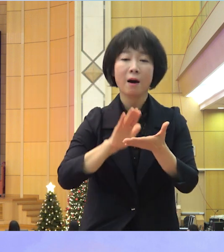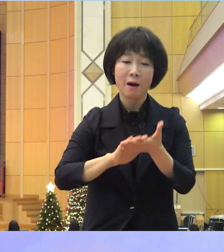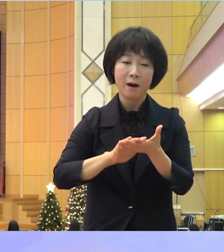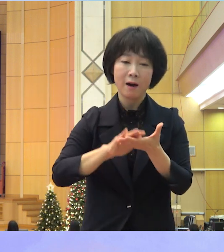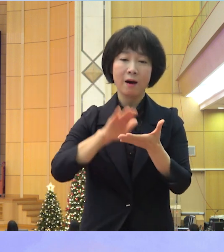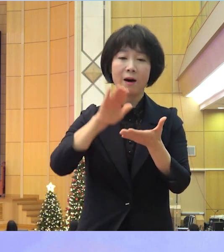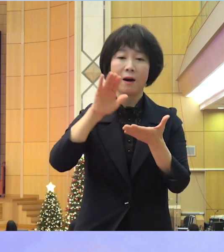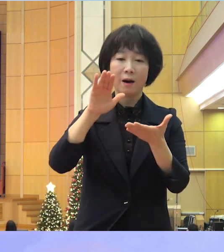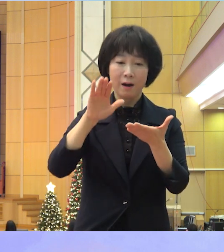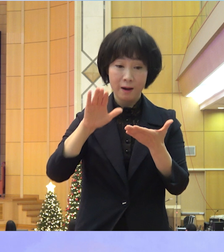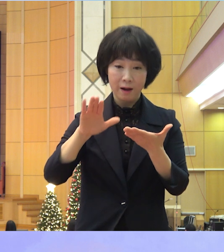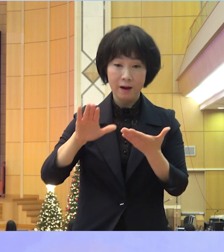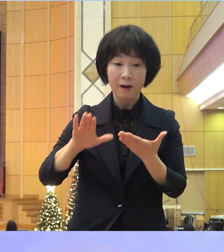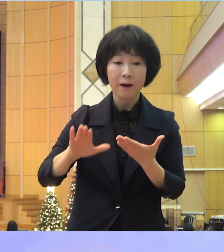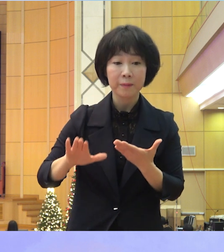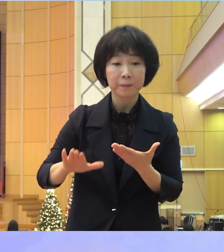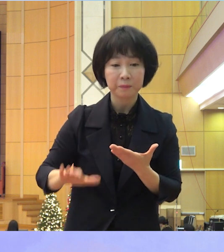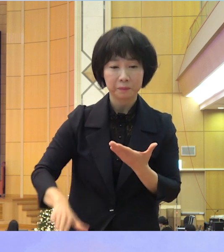옵니다.